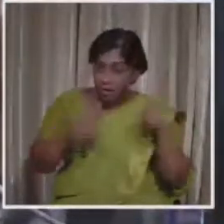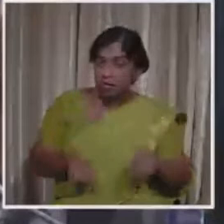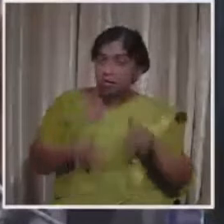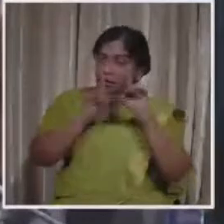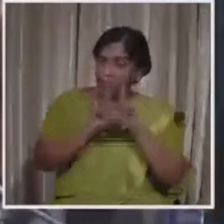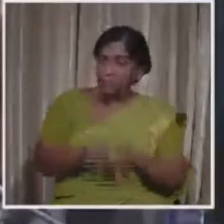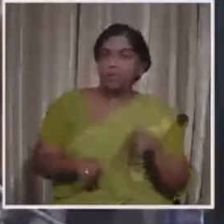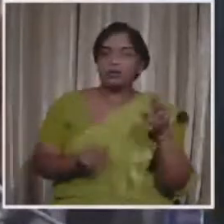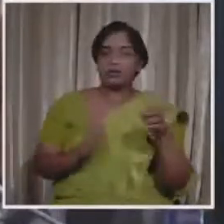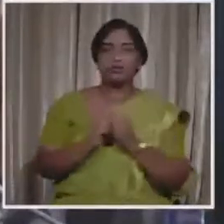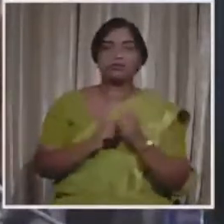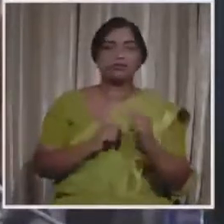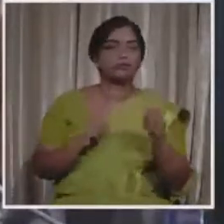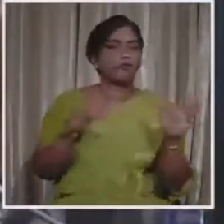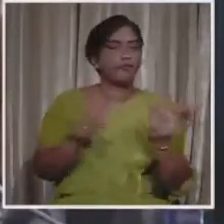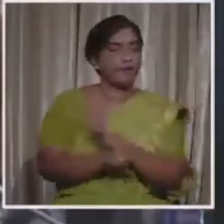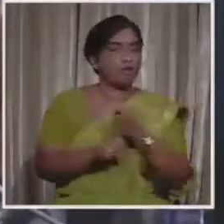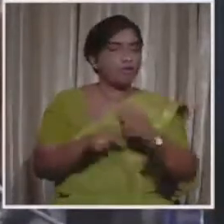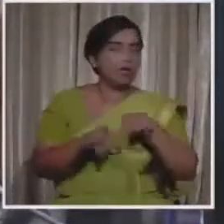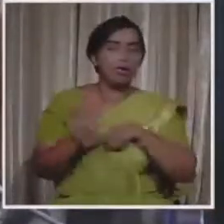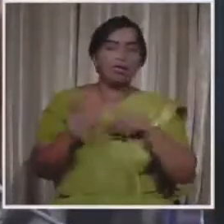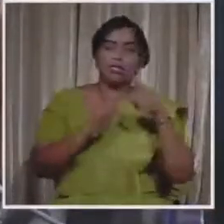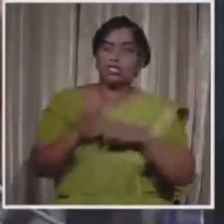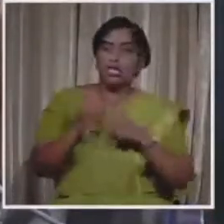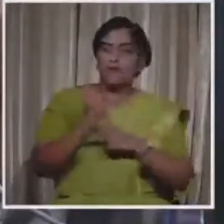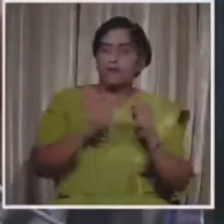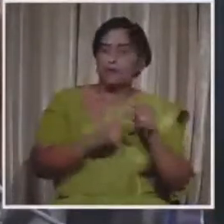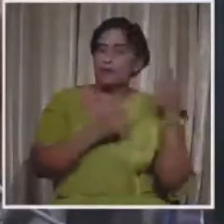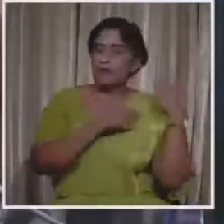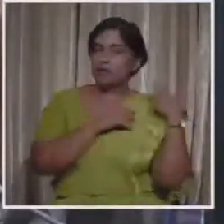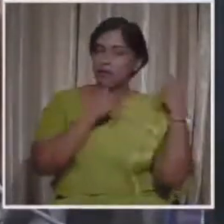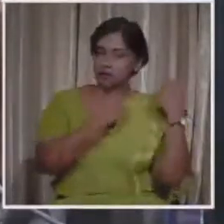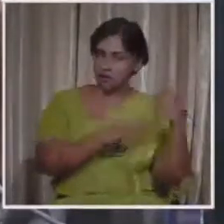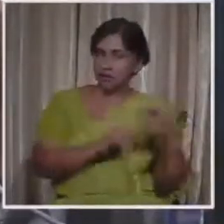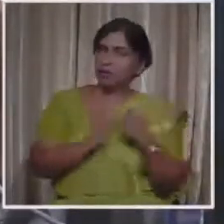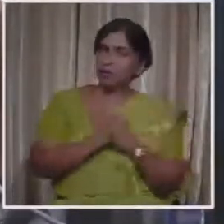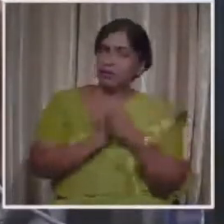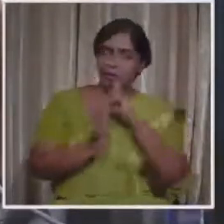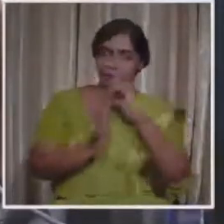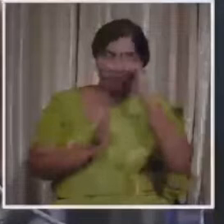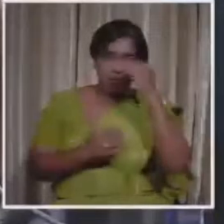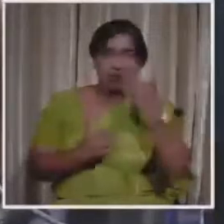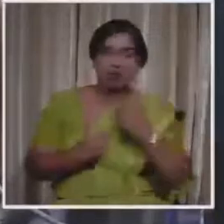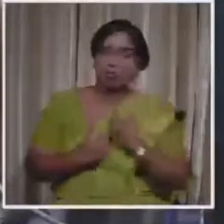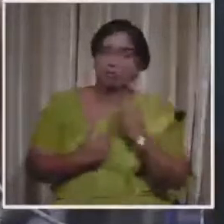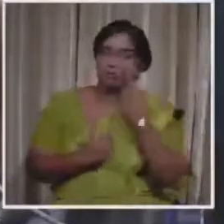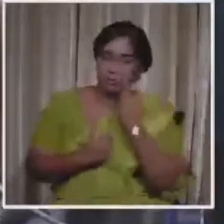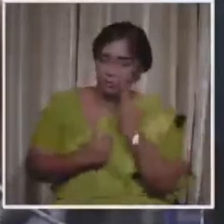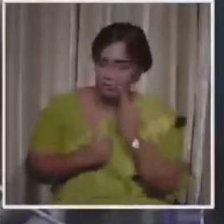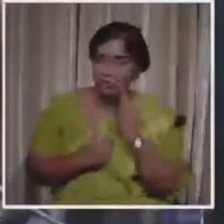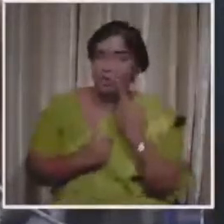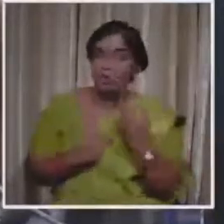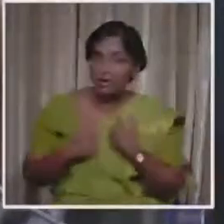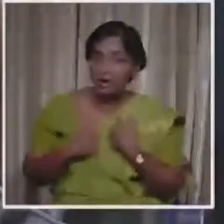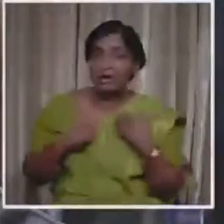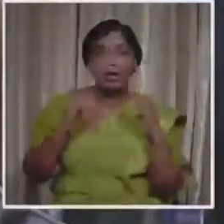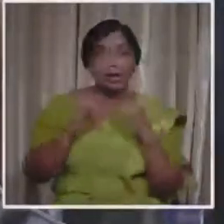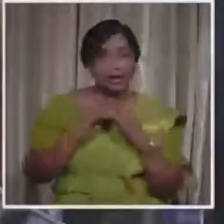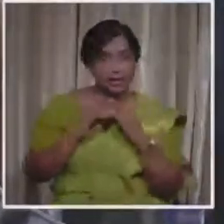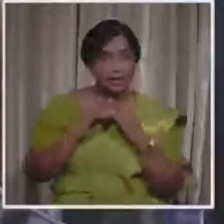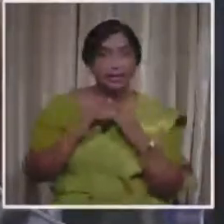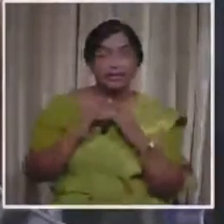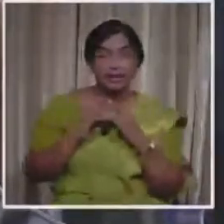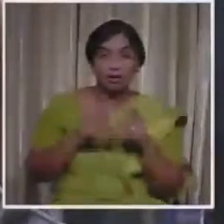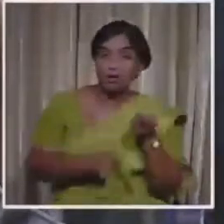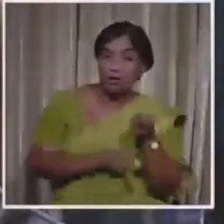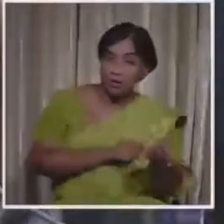මේ මෙහෙයුම සම්පූර්ණම ජනතා විත්ති පෙරමුණේක වාක්‍යයෙන් බාර ගන්න ඕන. ගරු කතානායකතුමනි මට තියෙන කනගාටුව මගේ ගෙදරට ඒ ප්‍රහාර